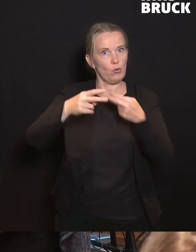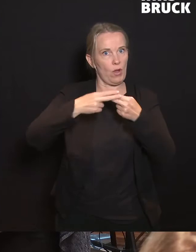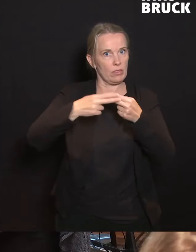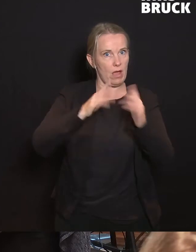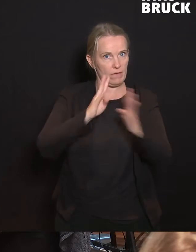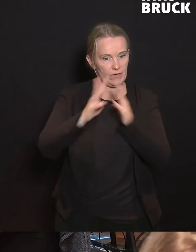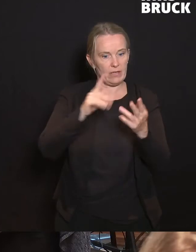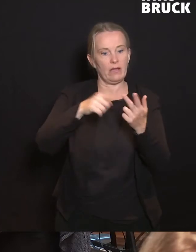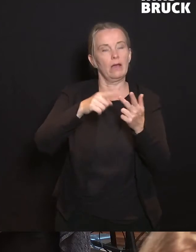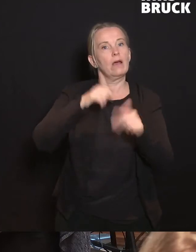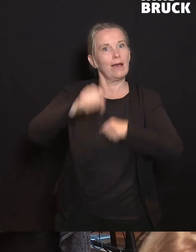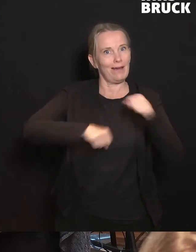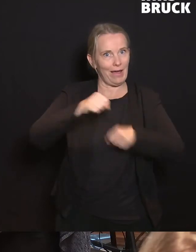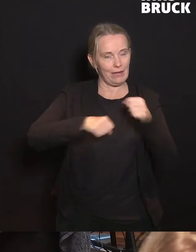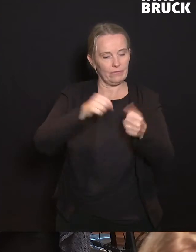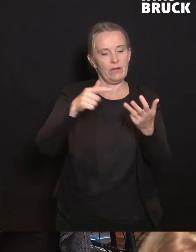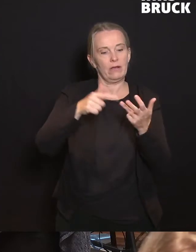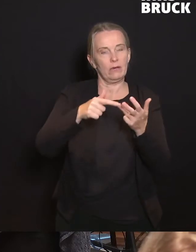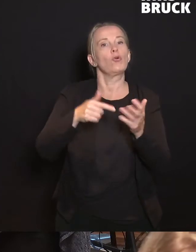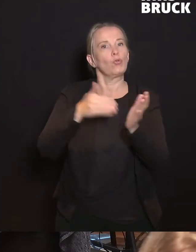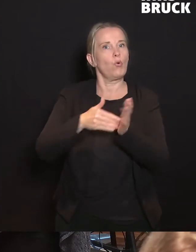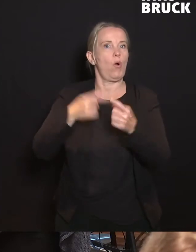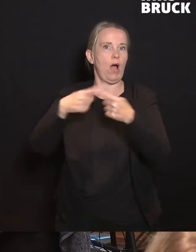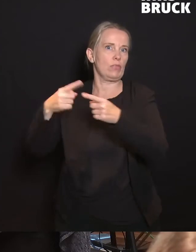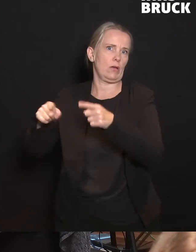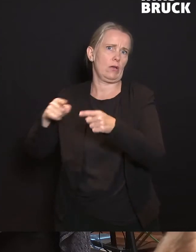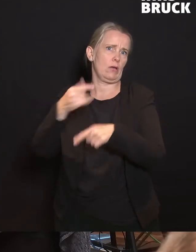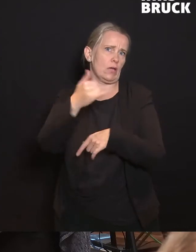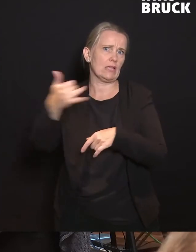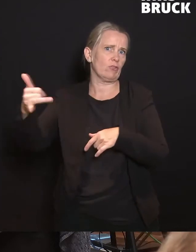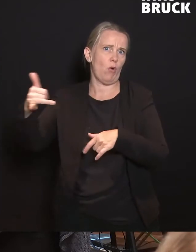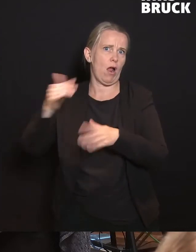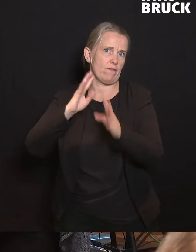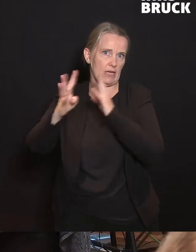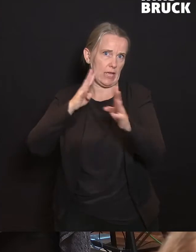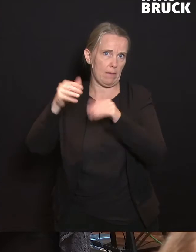die Radfahrerinnen und dann der weitere motorisierte Individualverkehr.